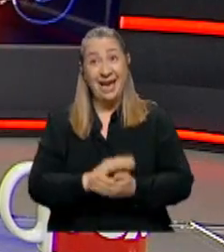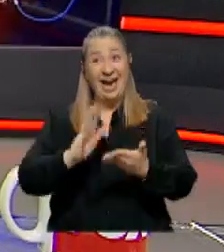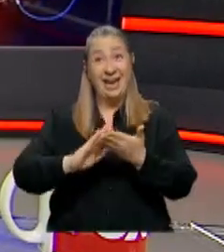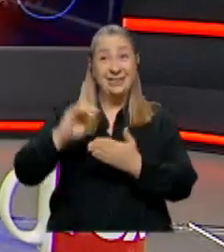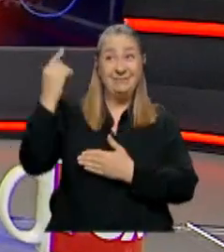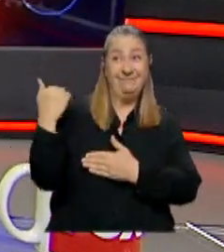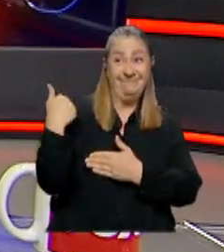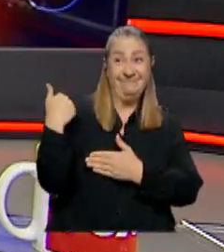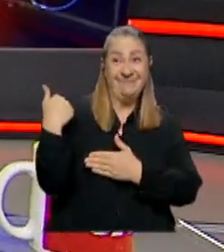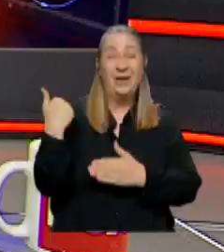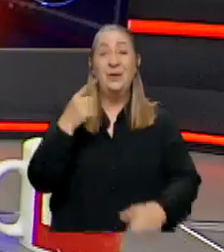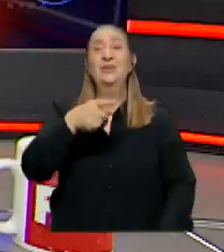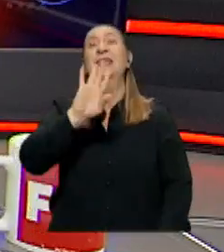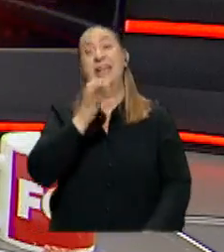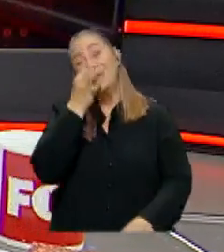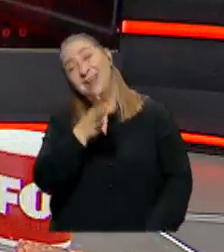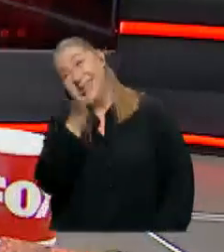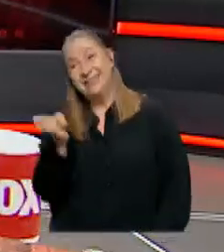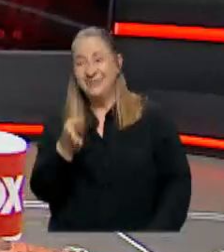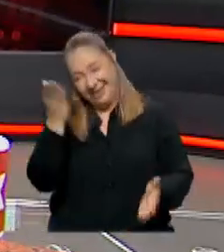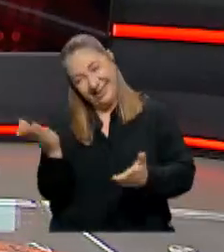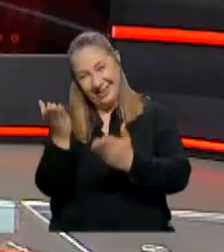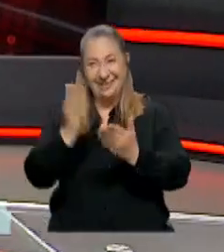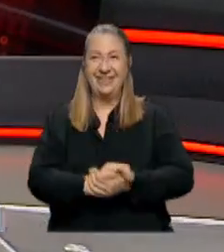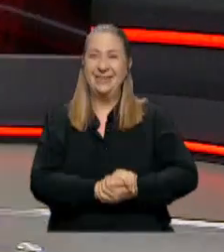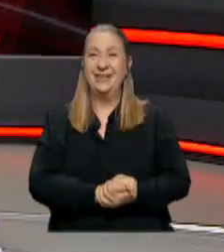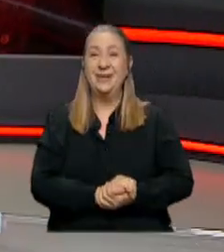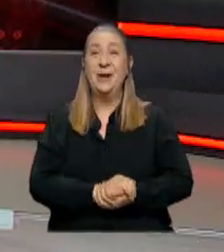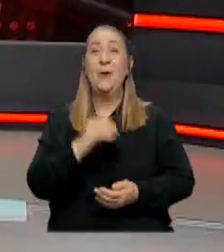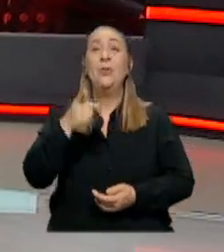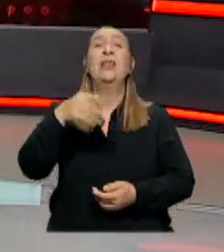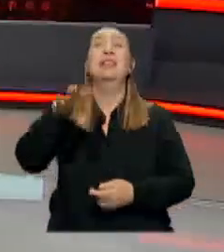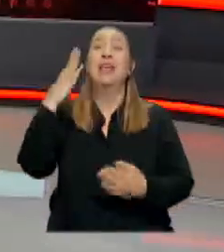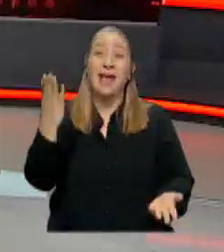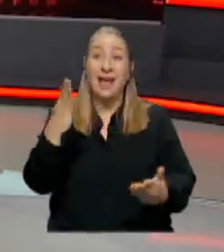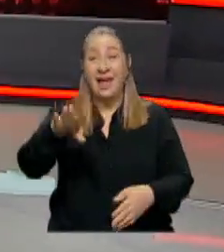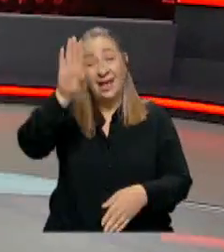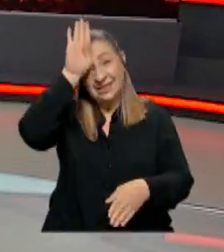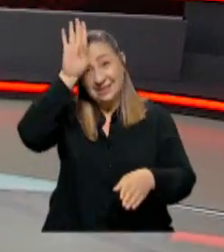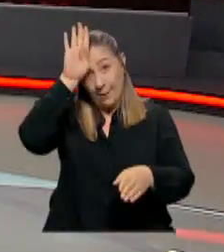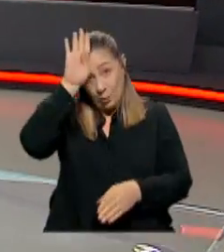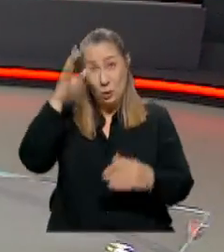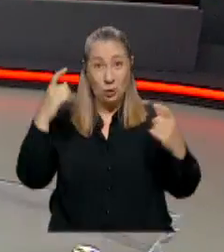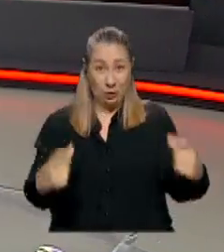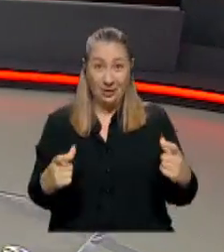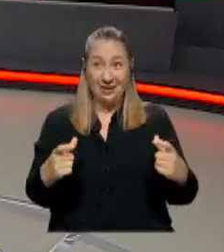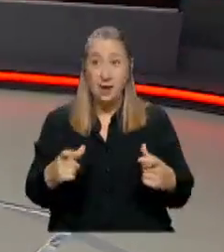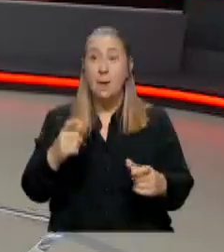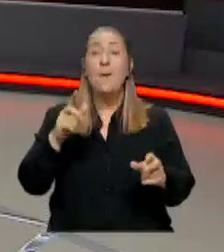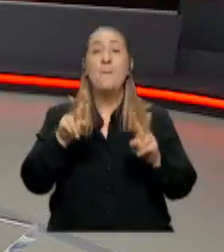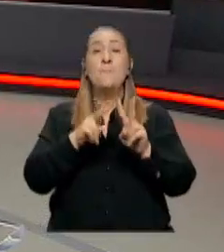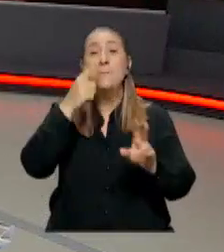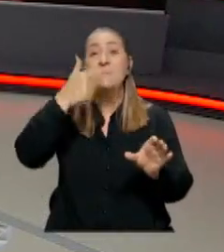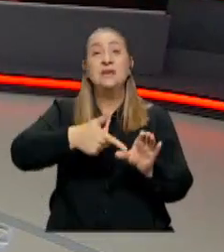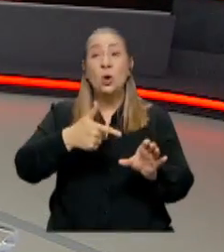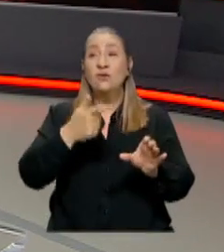Arkadaşlarım da yukarıdan diyorlar ki o değil de habere geçelim. Hadi geçelim. O değil de İstanbul mazot